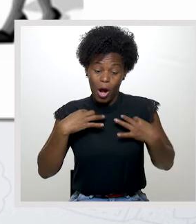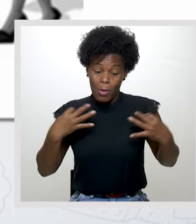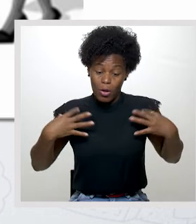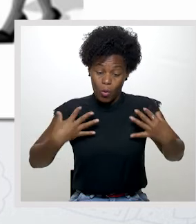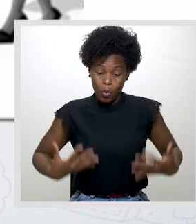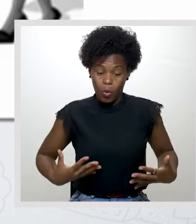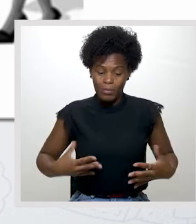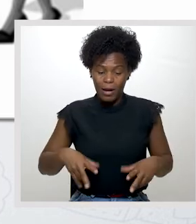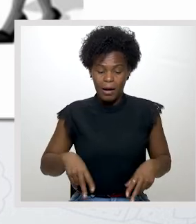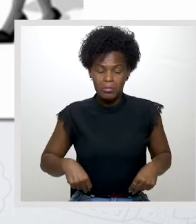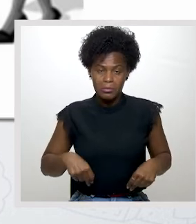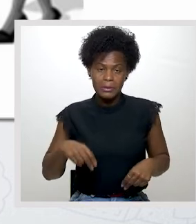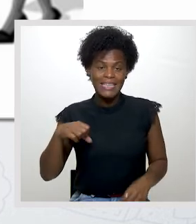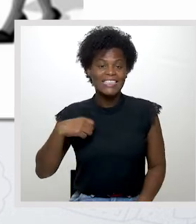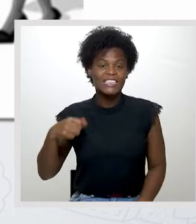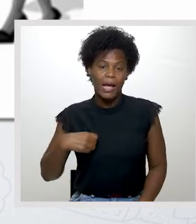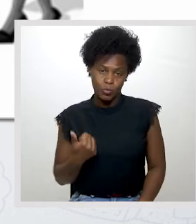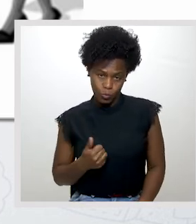un pantalon marron.